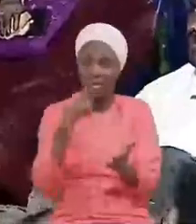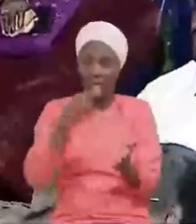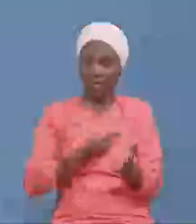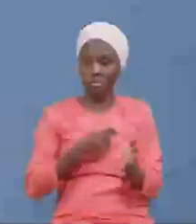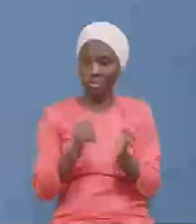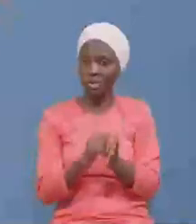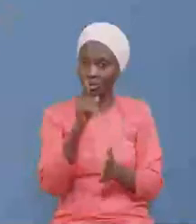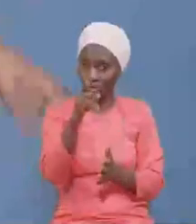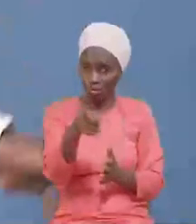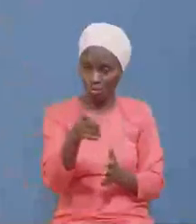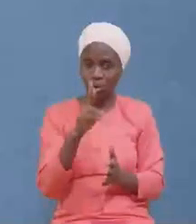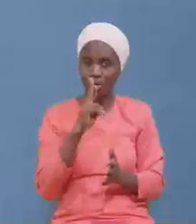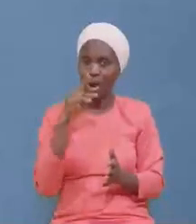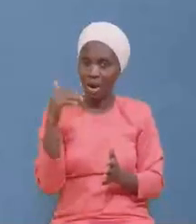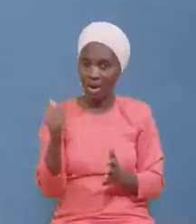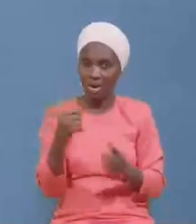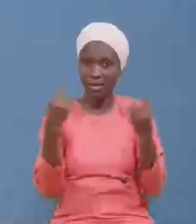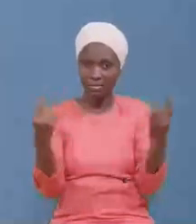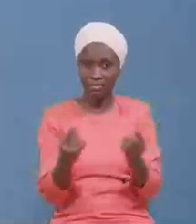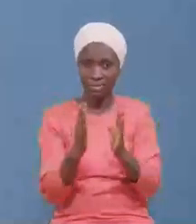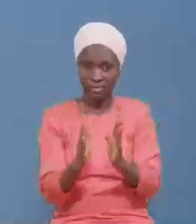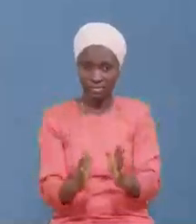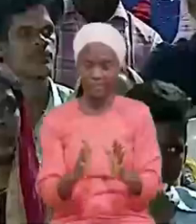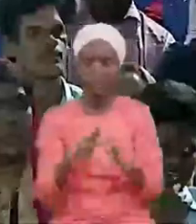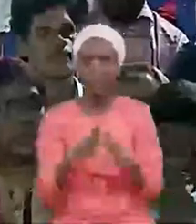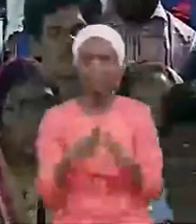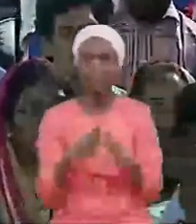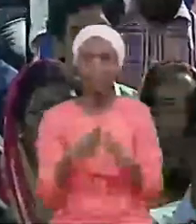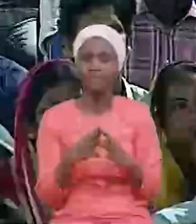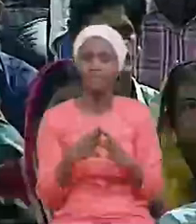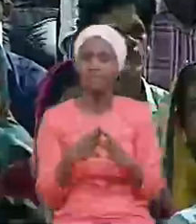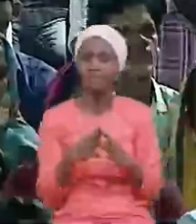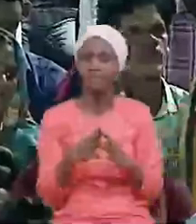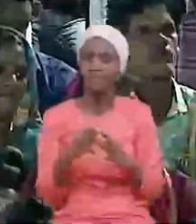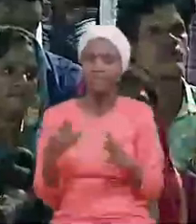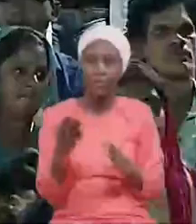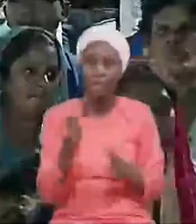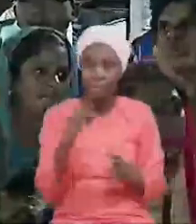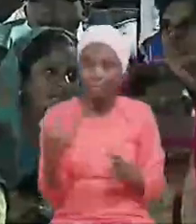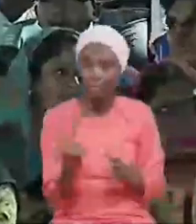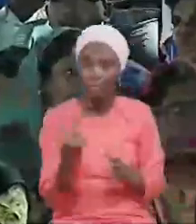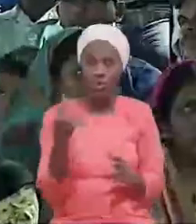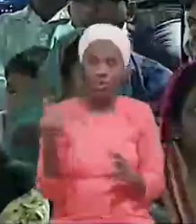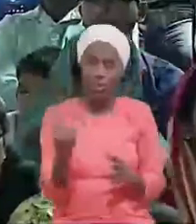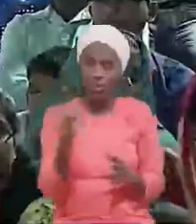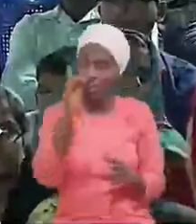la Bible nous dit que vous êtes pécheur. Il n'y a qu'un seul sacrifice.